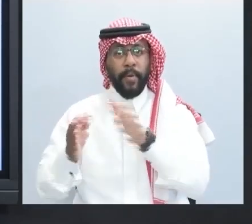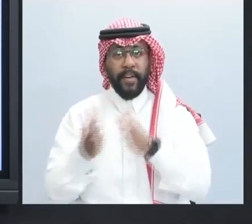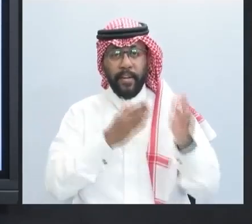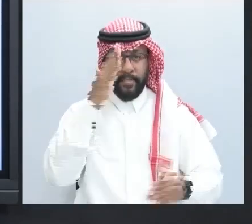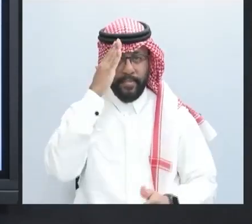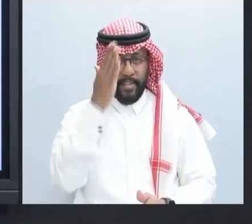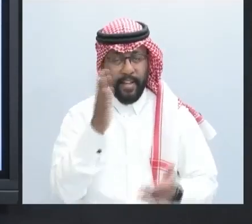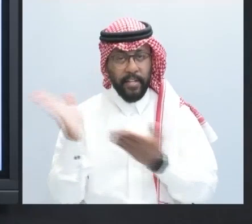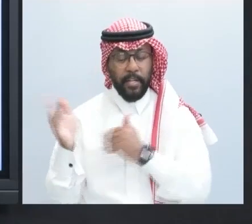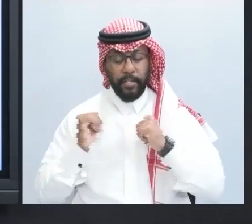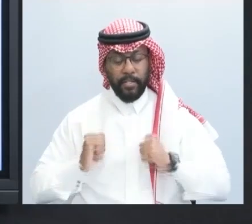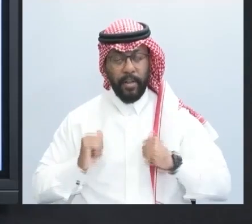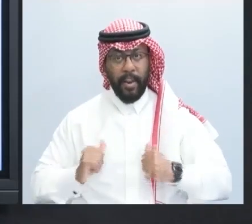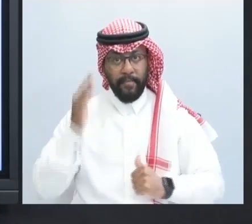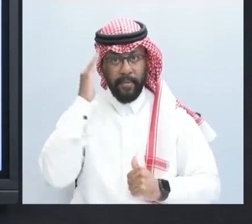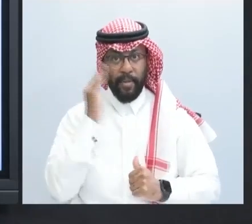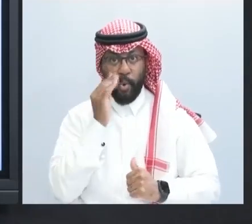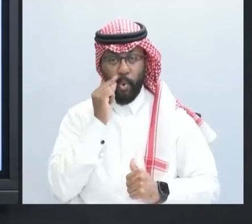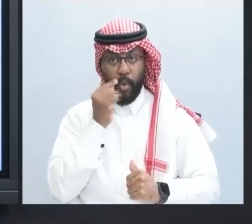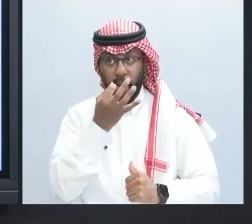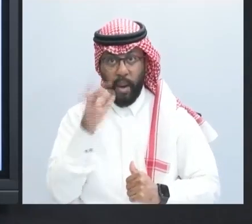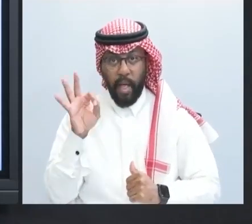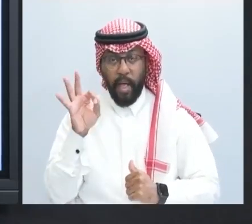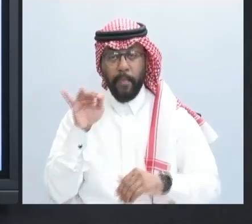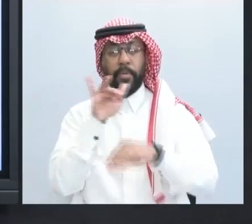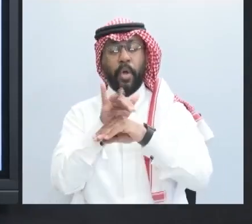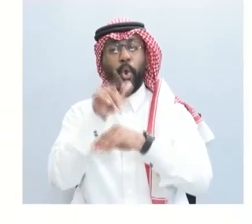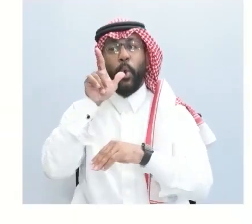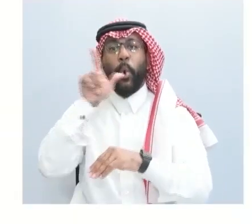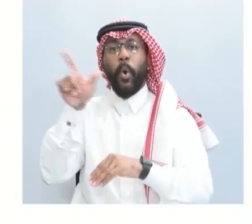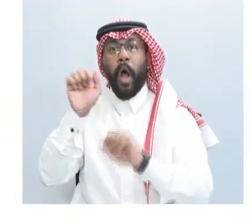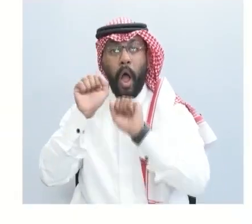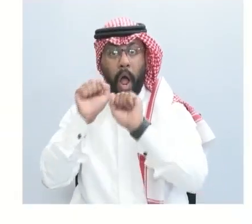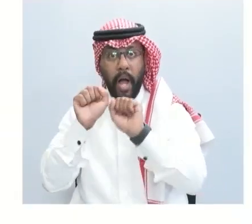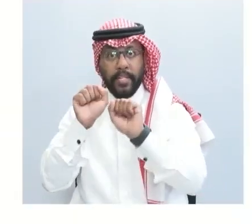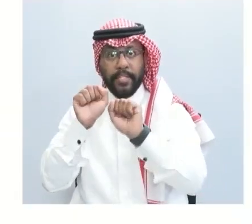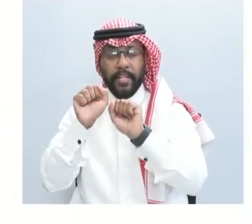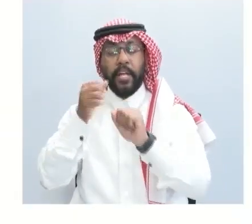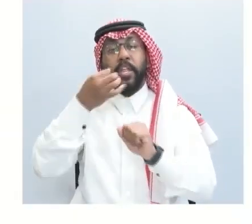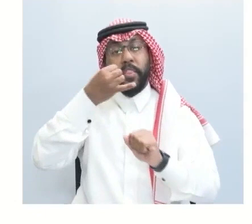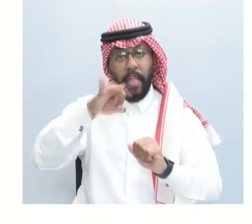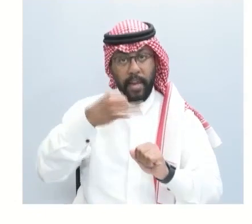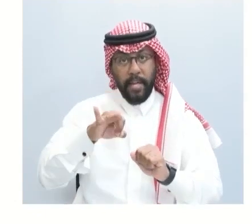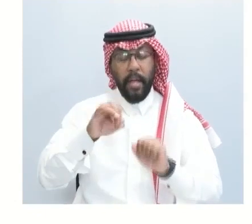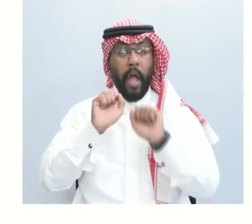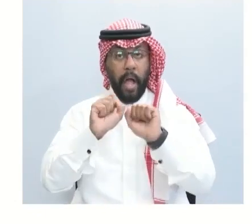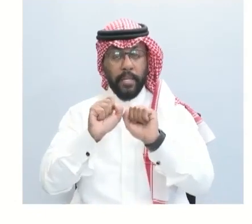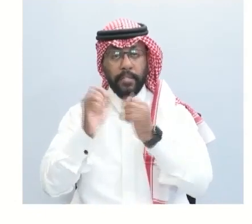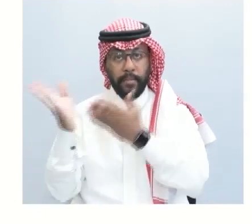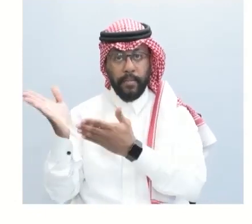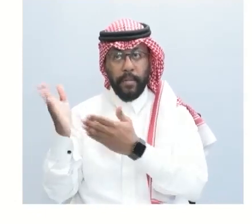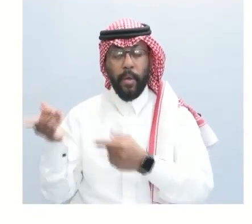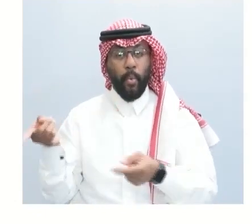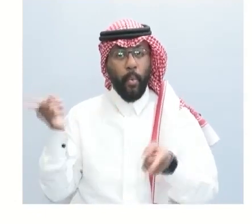بكم اعزائي الطلاب والطالبات في درس جديد من دروس الكفايات اللغويه للصف الثاني الثانوي نستكمل ما